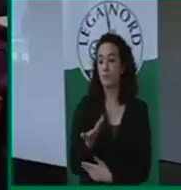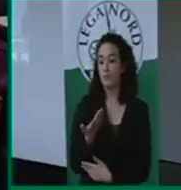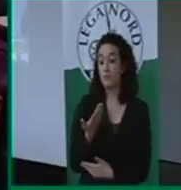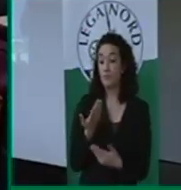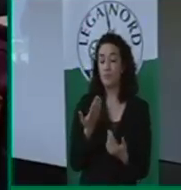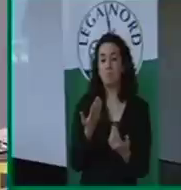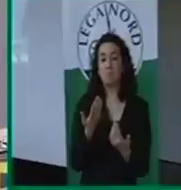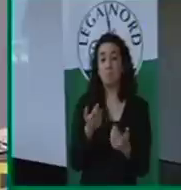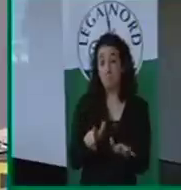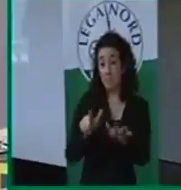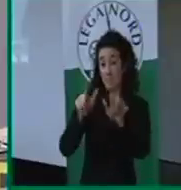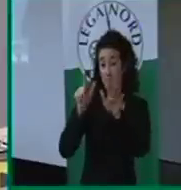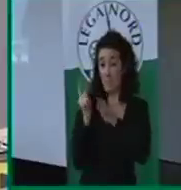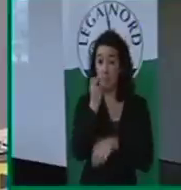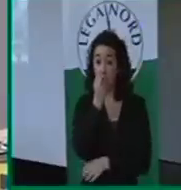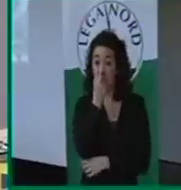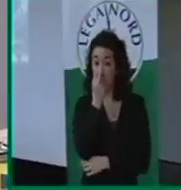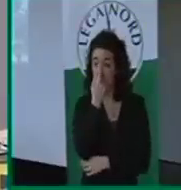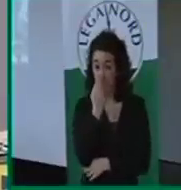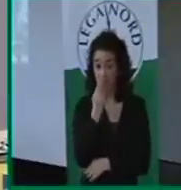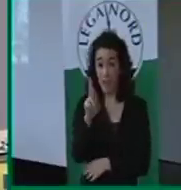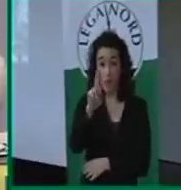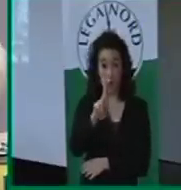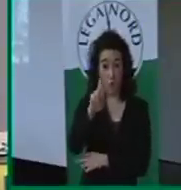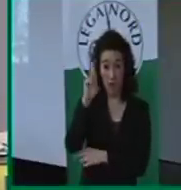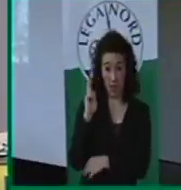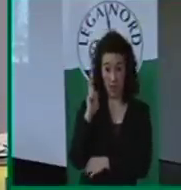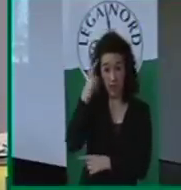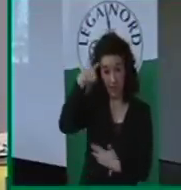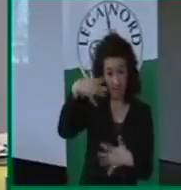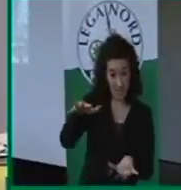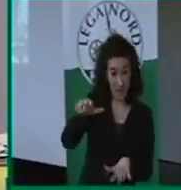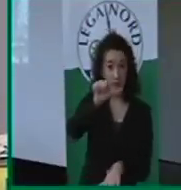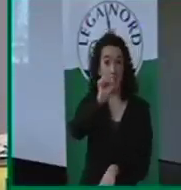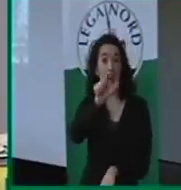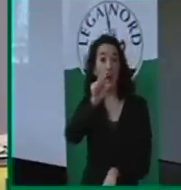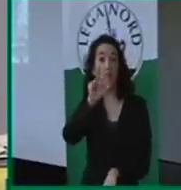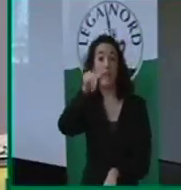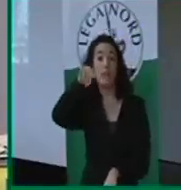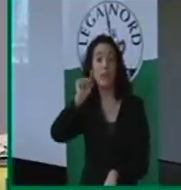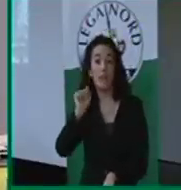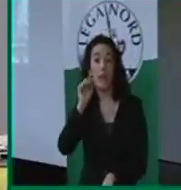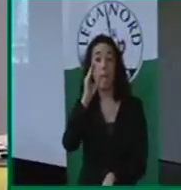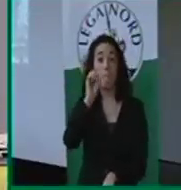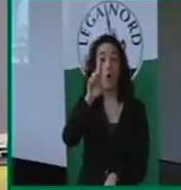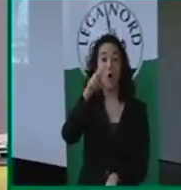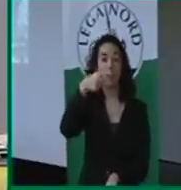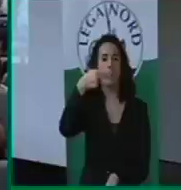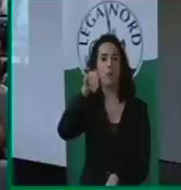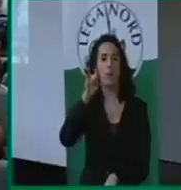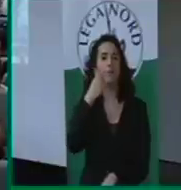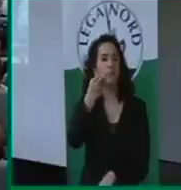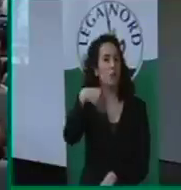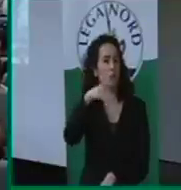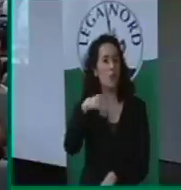scorso fine settimana domenica Salvini e il professor Borghi lo sapete erano Firenze tutti loro ci tenevano però a dare il